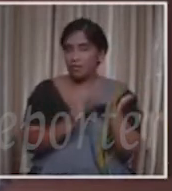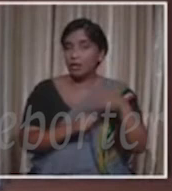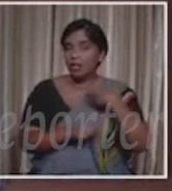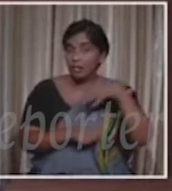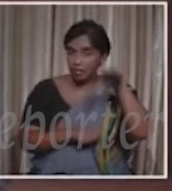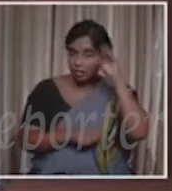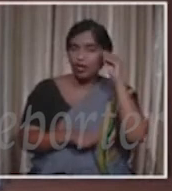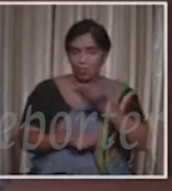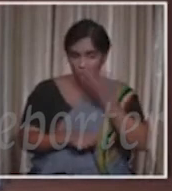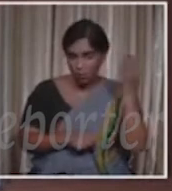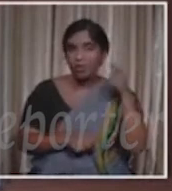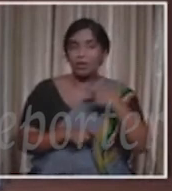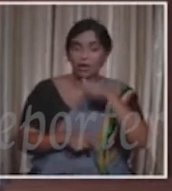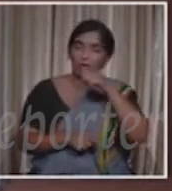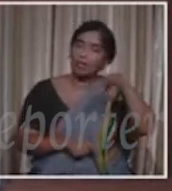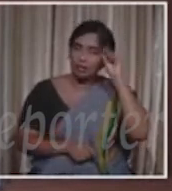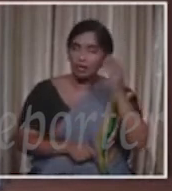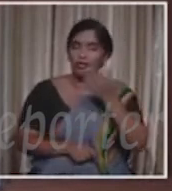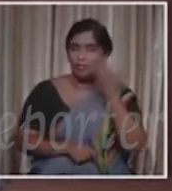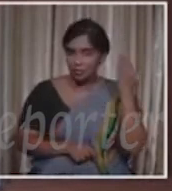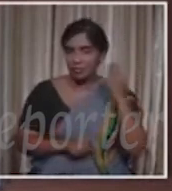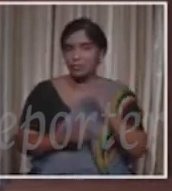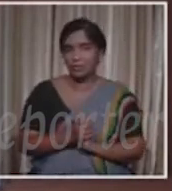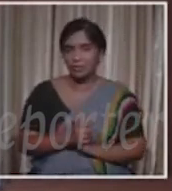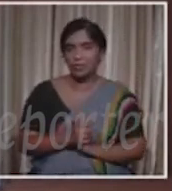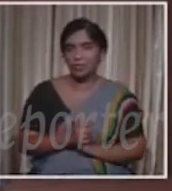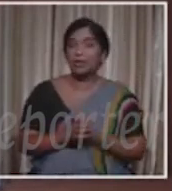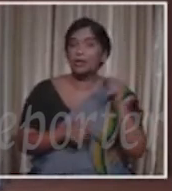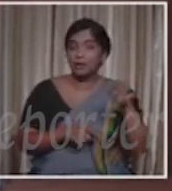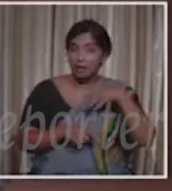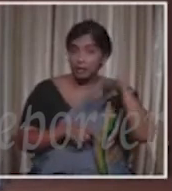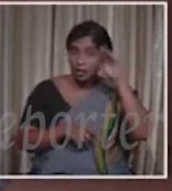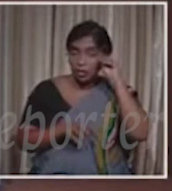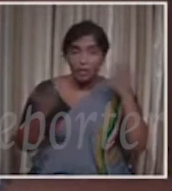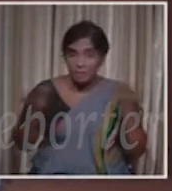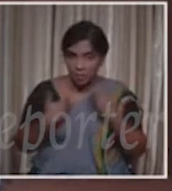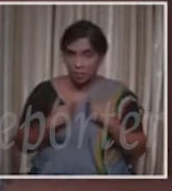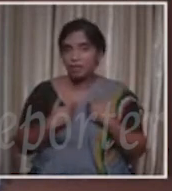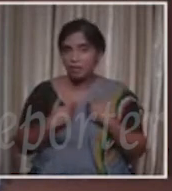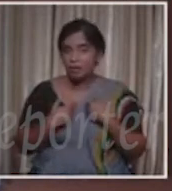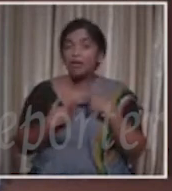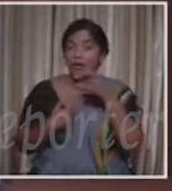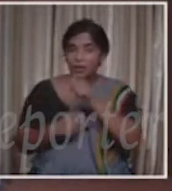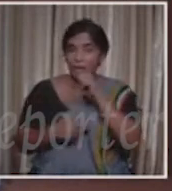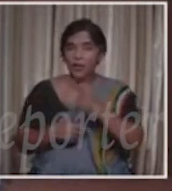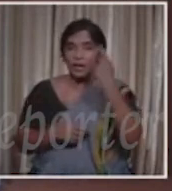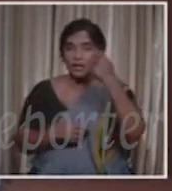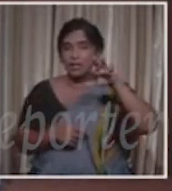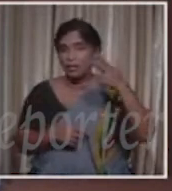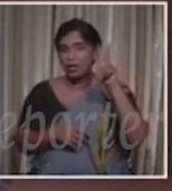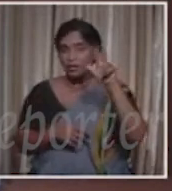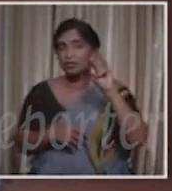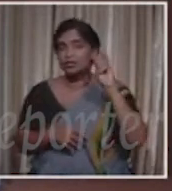1983 යලි කරකැවීමක් මේ මේක අපිට තේරුම් ගන්න පුළුවන් මේක අපිට තේරුම් ගන්න පුළුවන් හරිද මේක තේරුම් ගන්න බැරිද